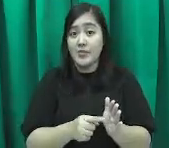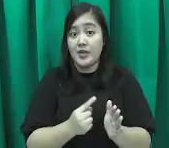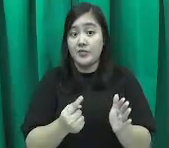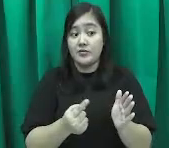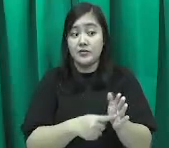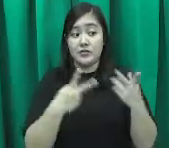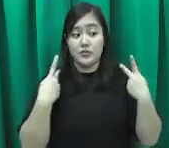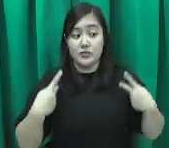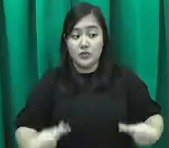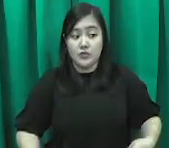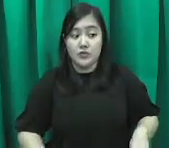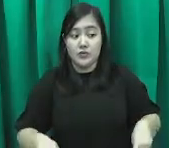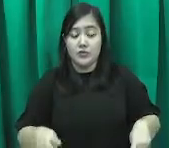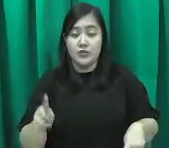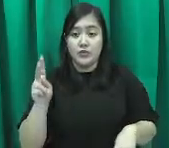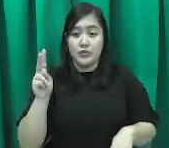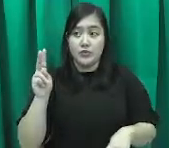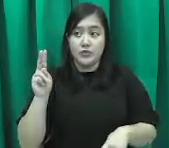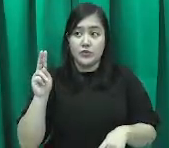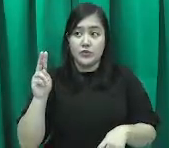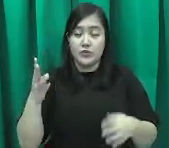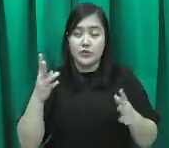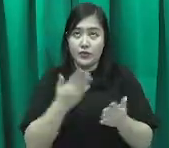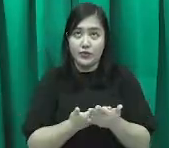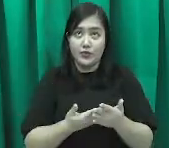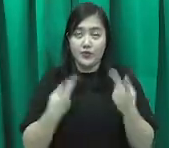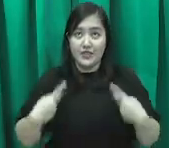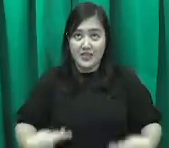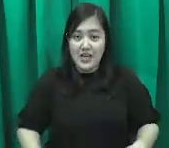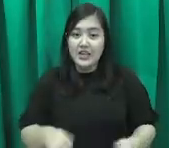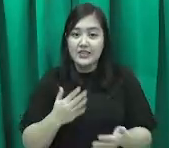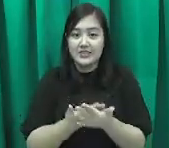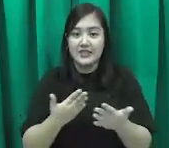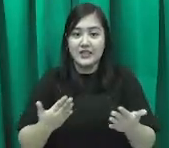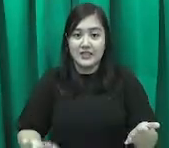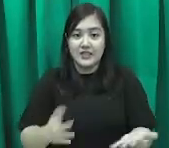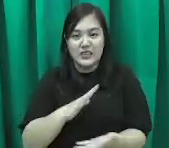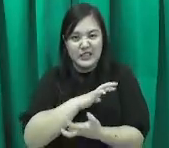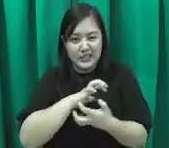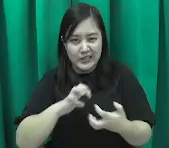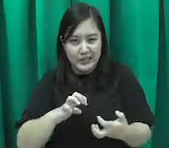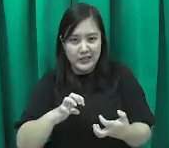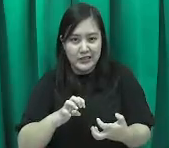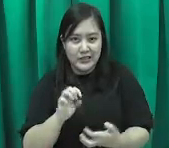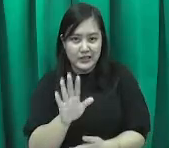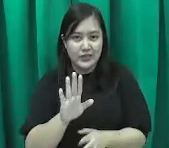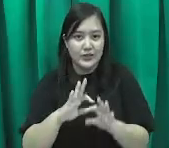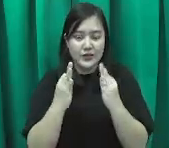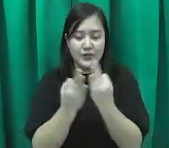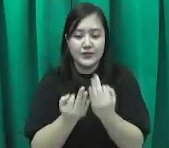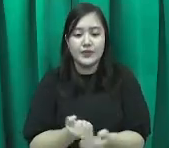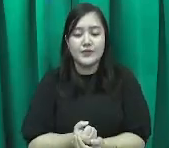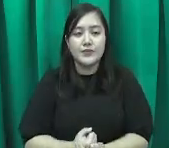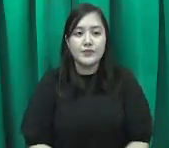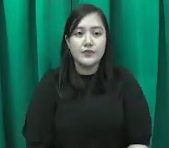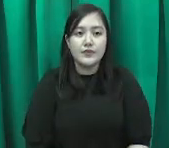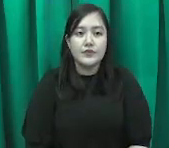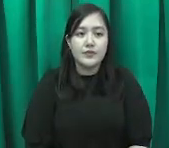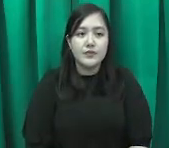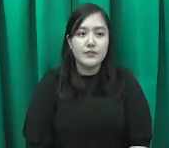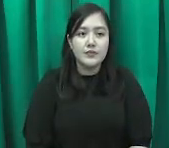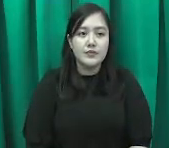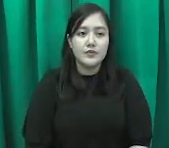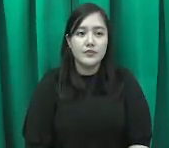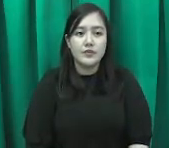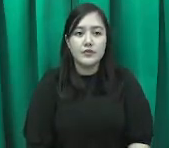ang magpapasira sa atin, yeah, o doon sa mga anak natin o sa ating mga asawa. Yeah. Kasi 'di ba parang minsan